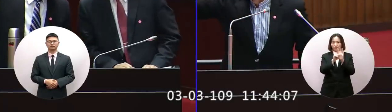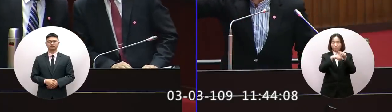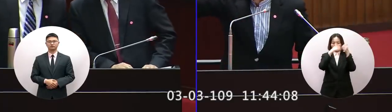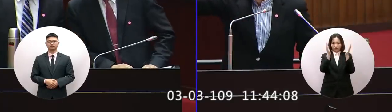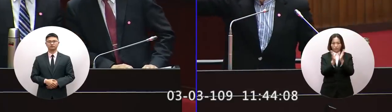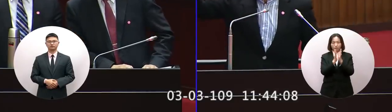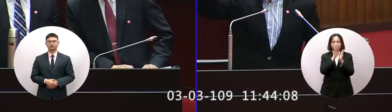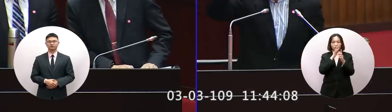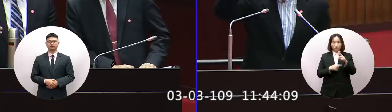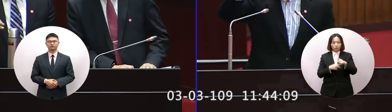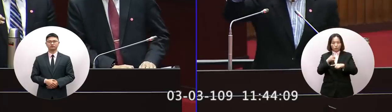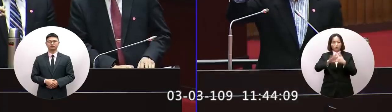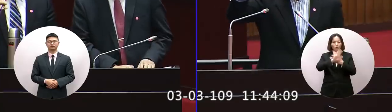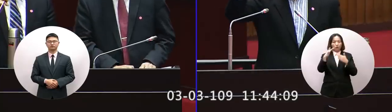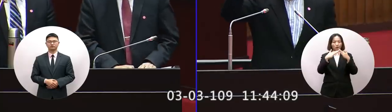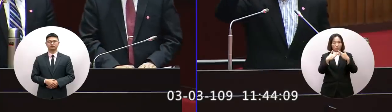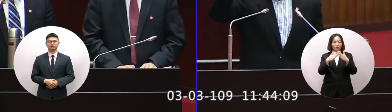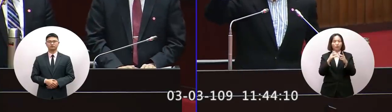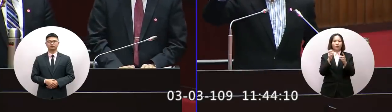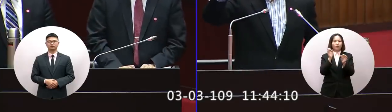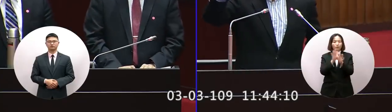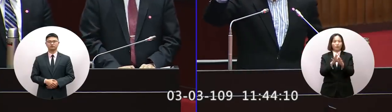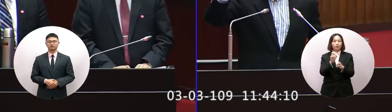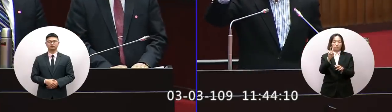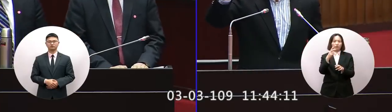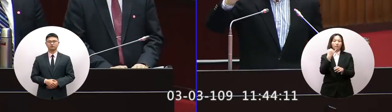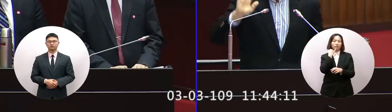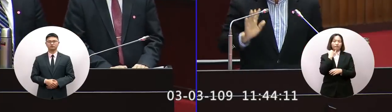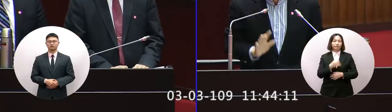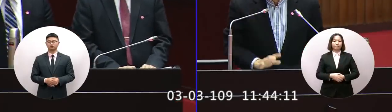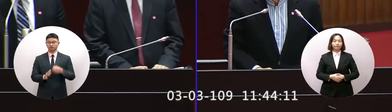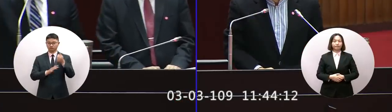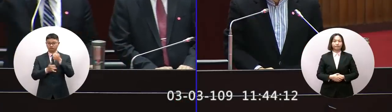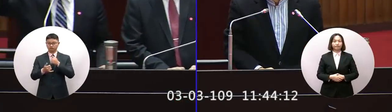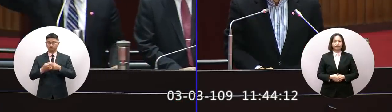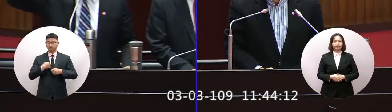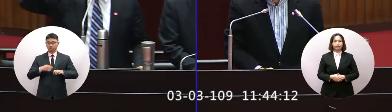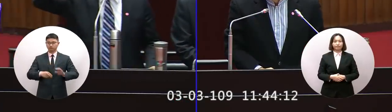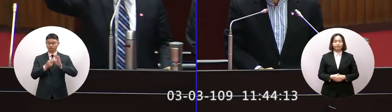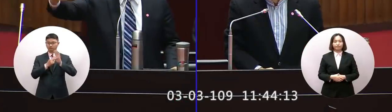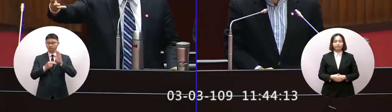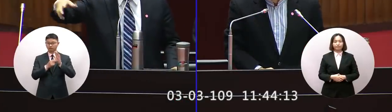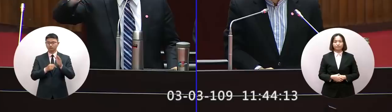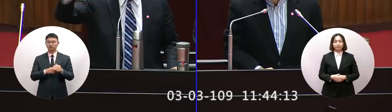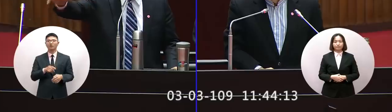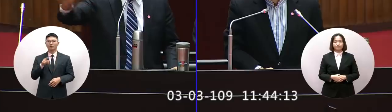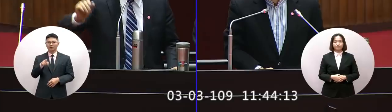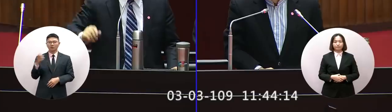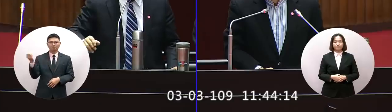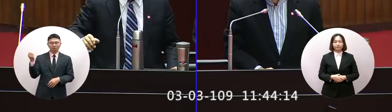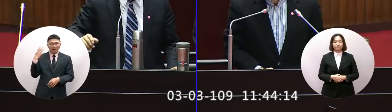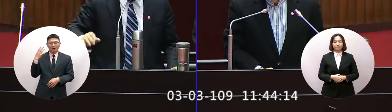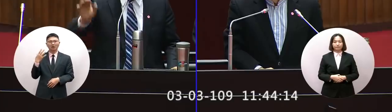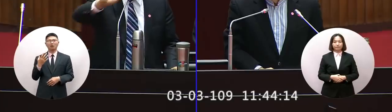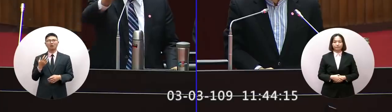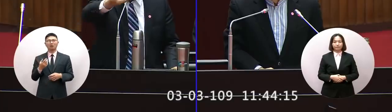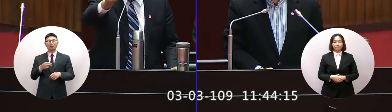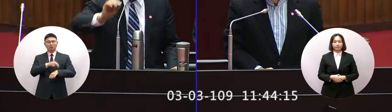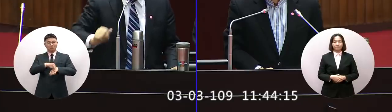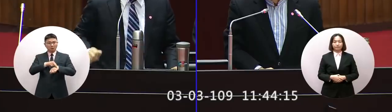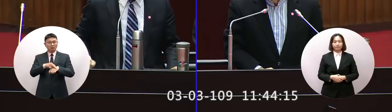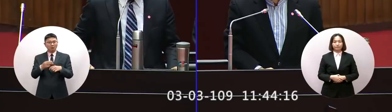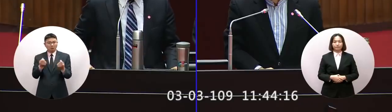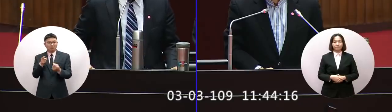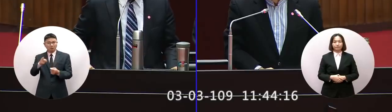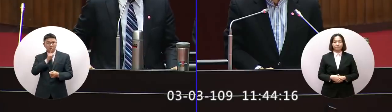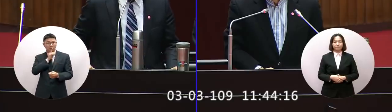地或者用不到兩百塊沒有那個委員你現在不是在說你聽到好像往左邊規劃